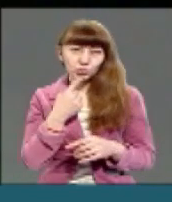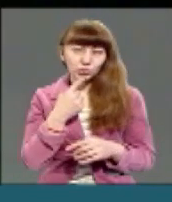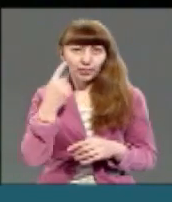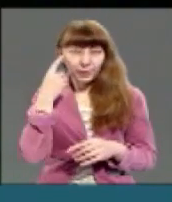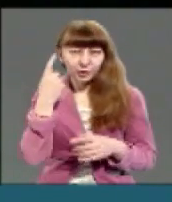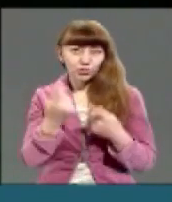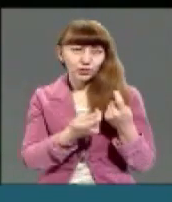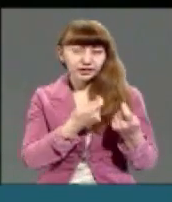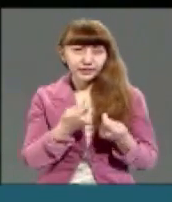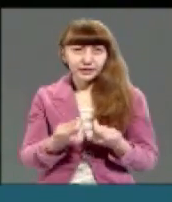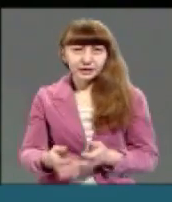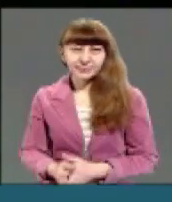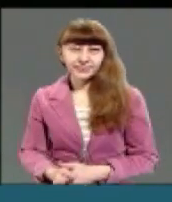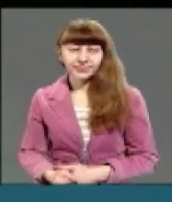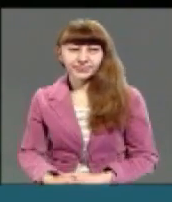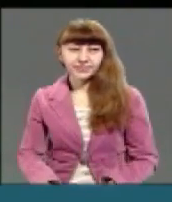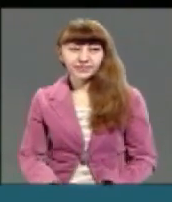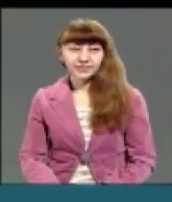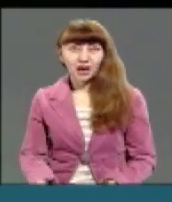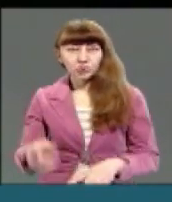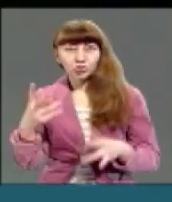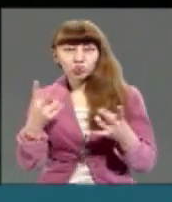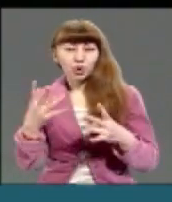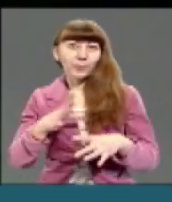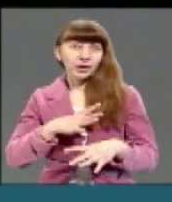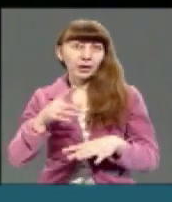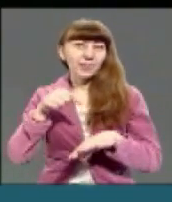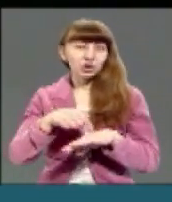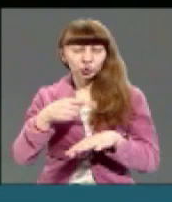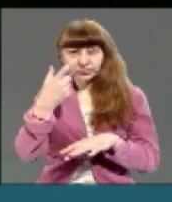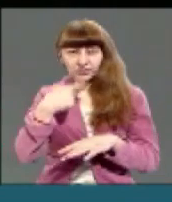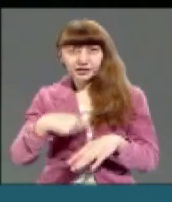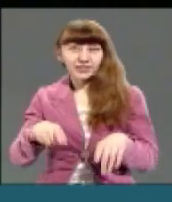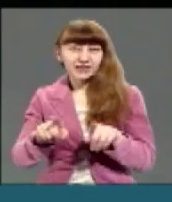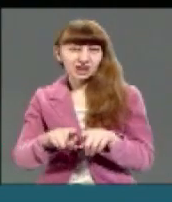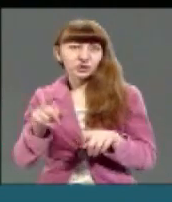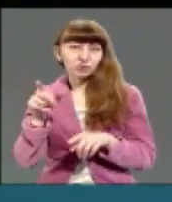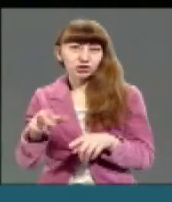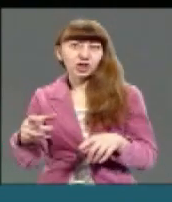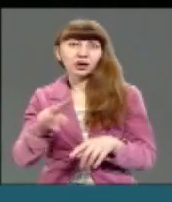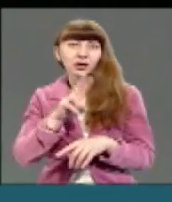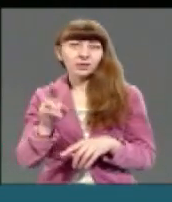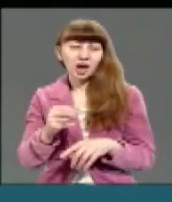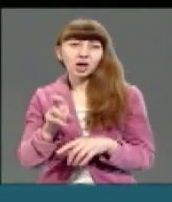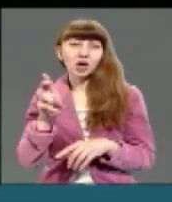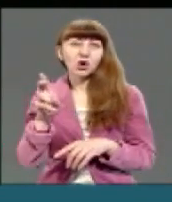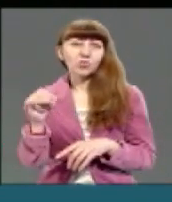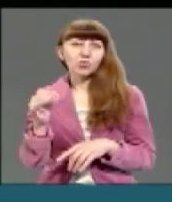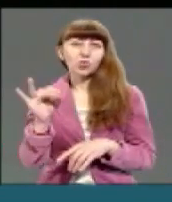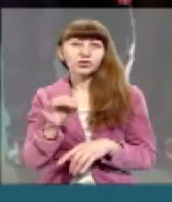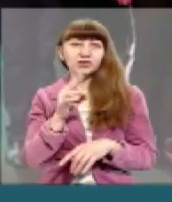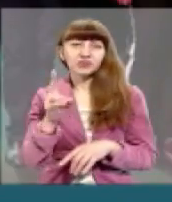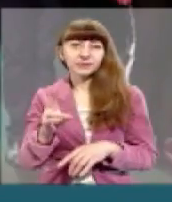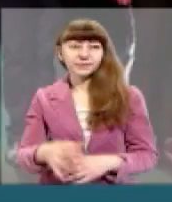осы тұлғамен сәйкес келгеннен болар бәлкім. Өзімнің бастан өткерген оқиғаларымды еске түсіріп, қайтадан сол сезімдерді бастан кешкендей